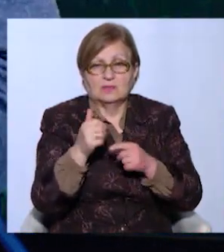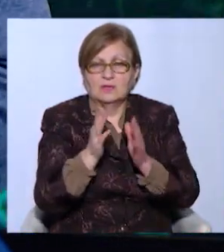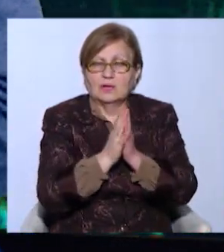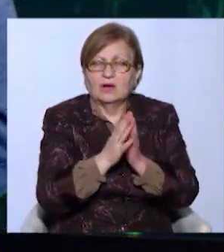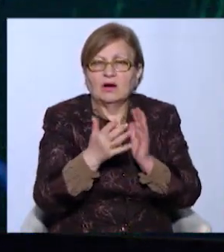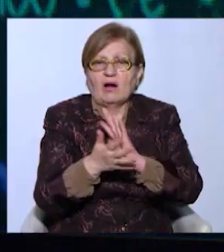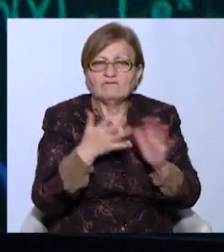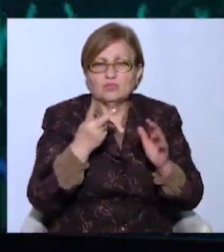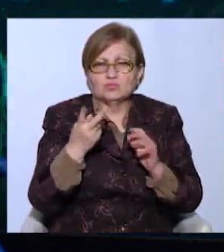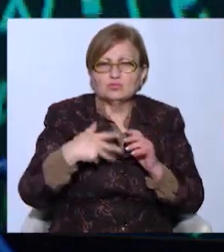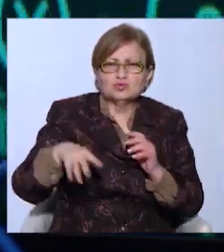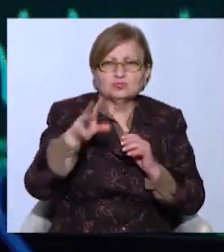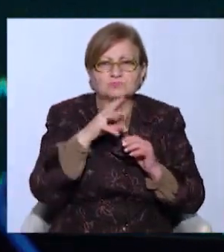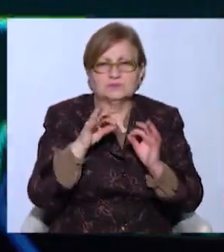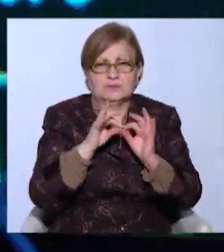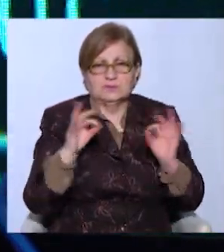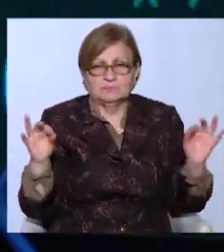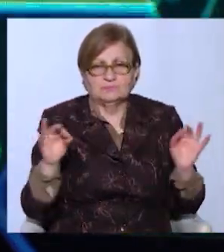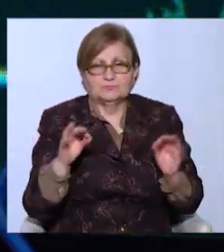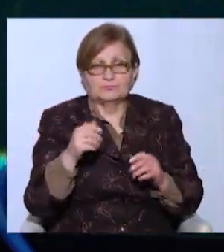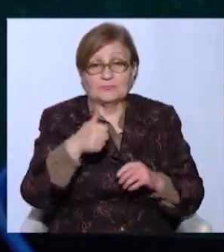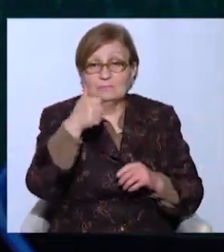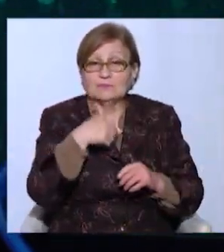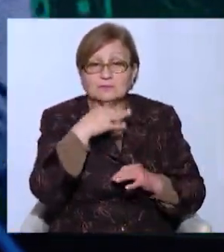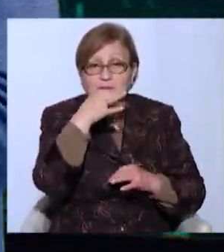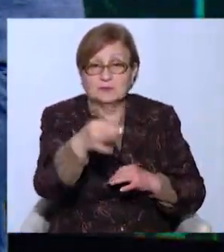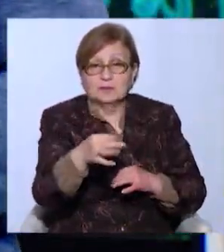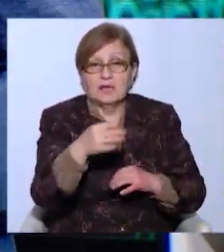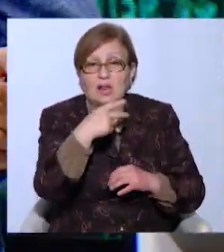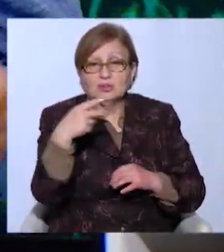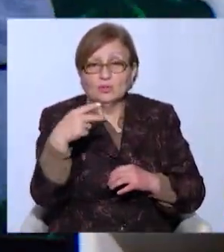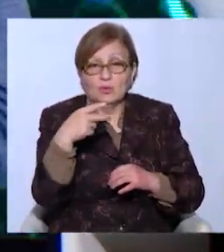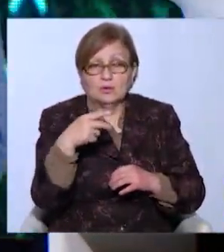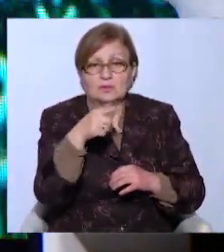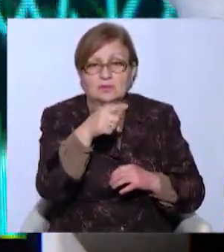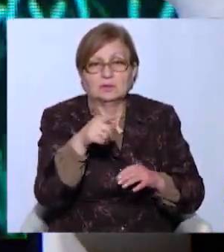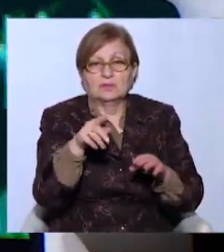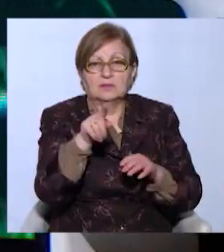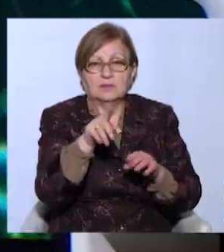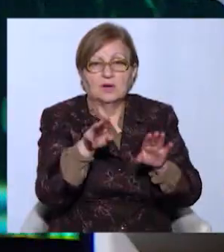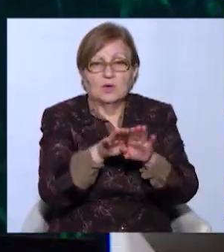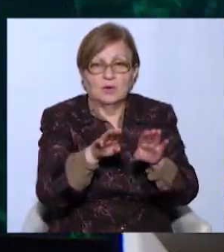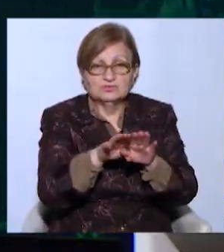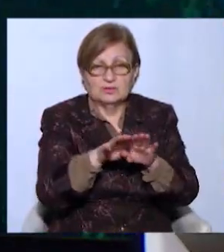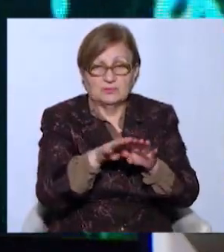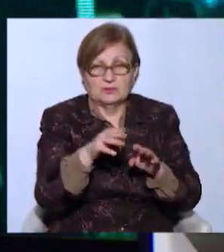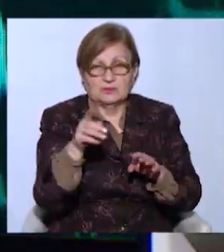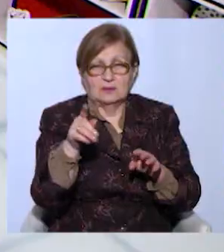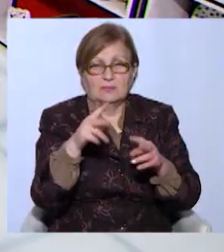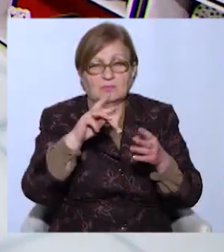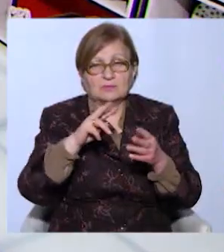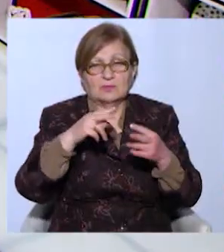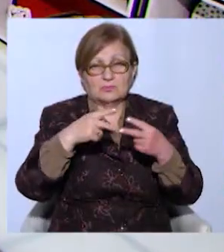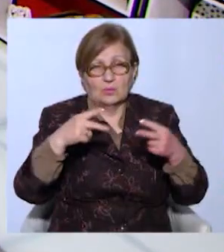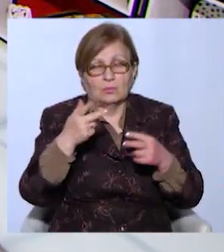მთლიანი ჰიპოტენუზის პოვნას. მე აქ შემოგთავაზებთ აი ამ ტოლობას, რომ კათეტების გეგმილები ისე შეეფარდება ერთმანეთს, როგორც კათეტების